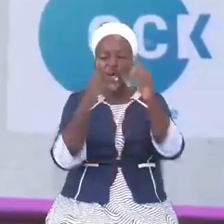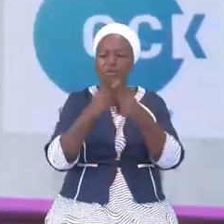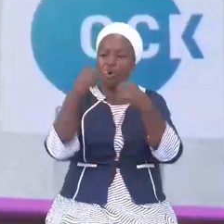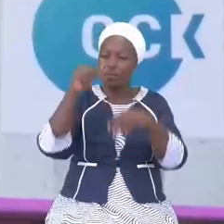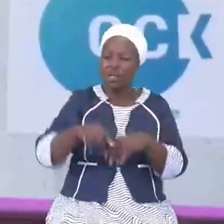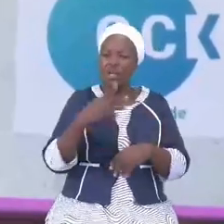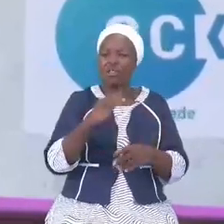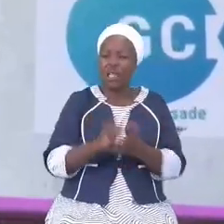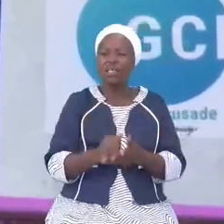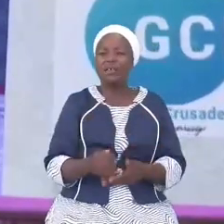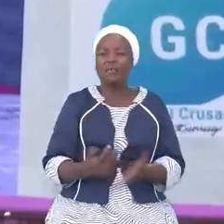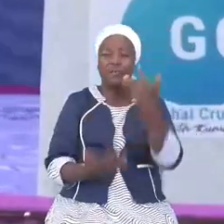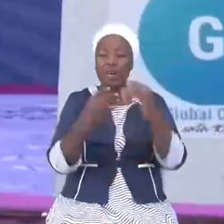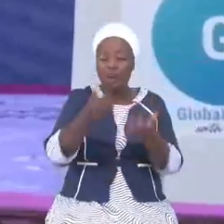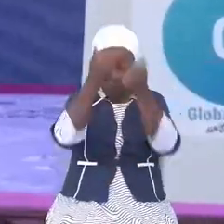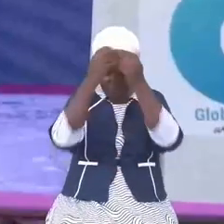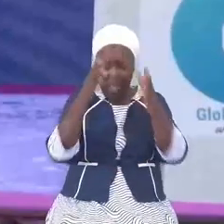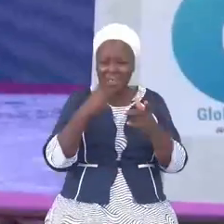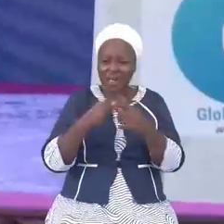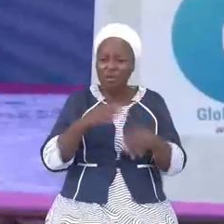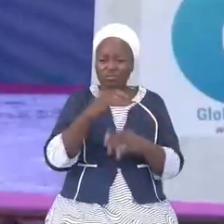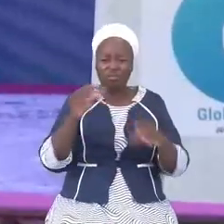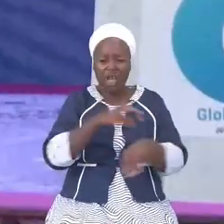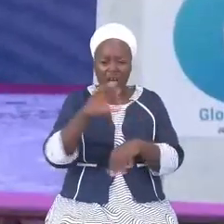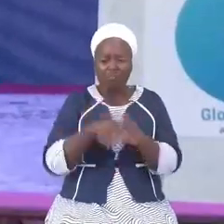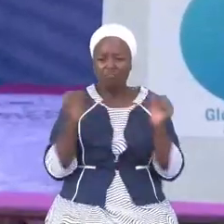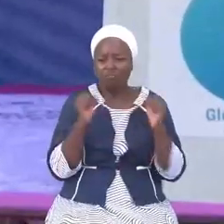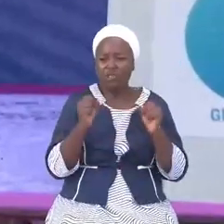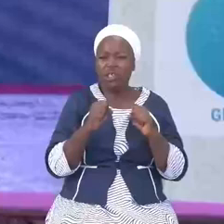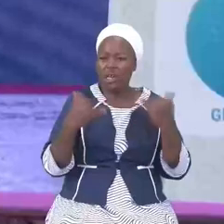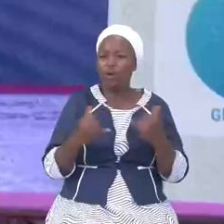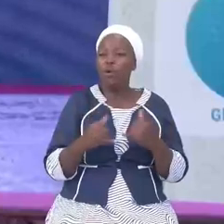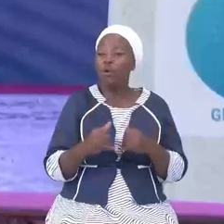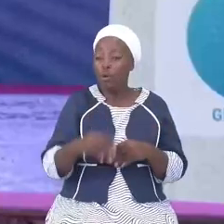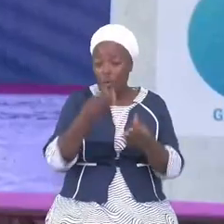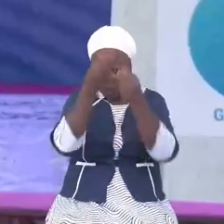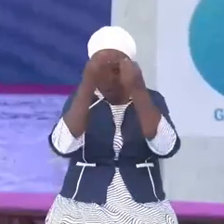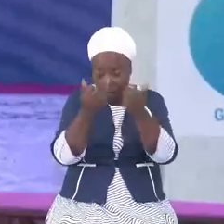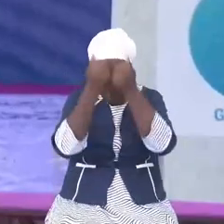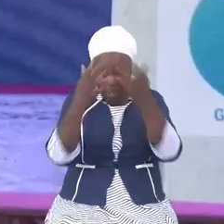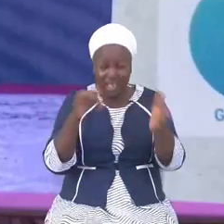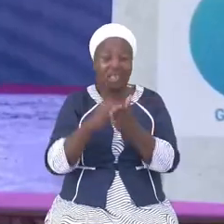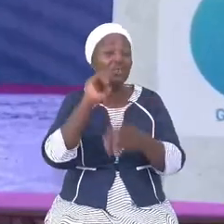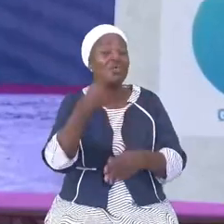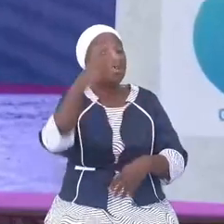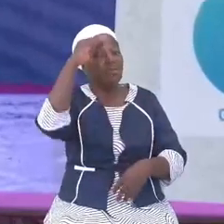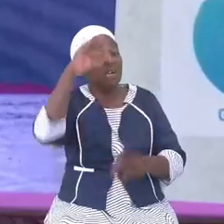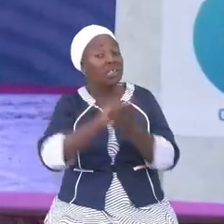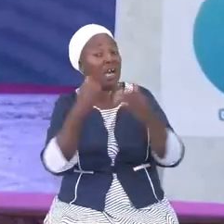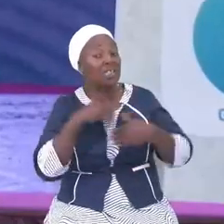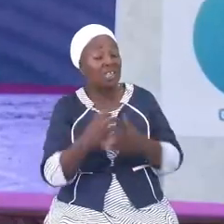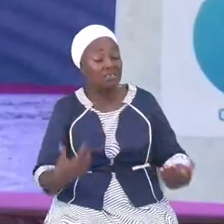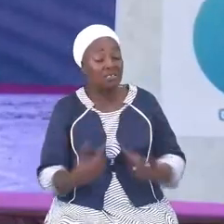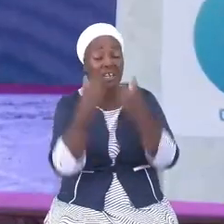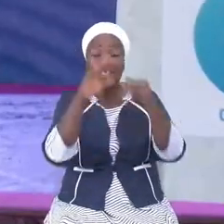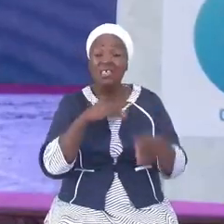de terre, le tremblement de terre a obéi. C'est seulement l'homme qui a le défi, seul l'homme, à la